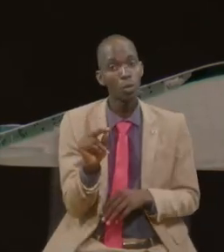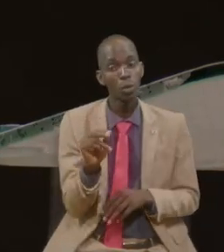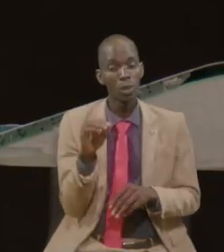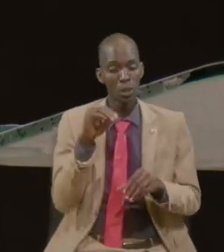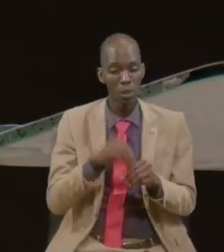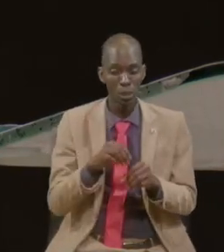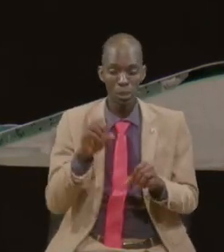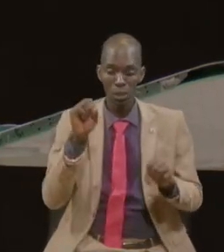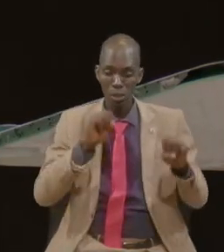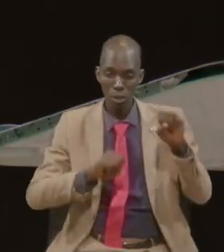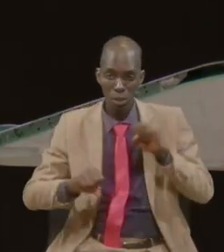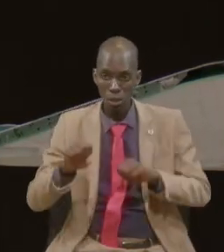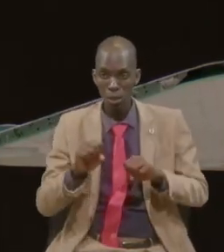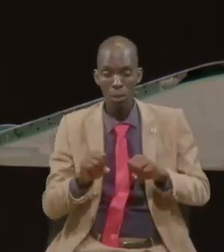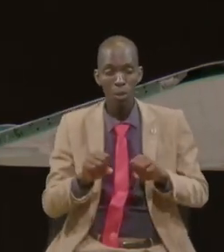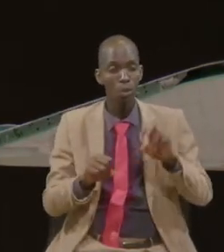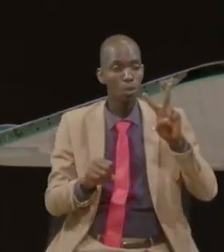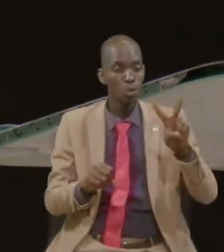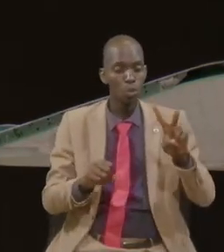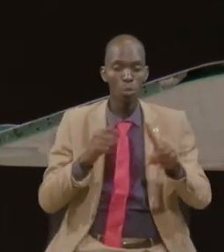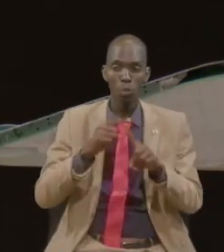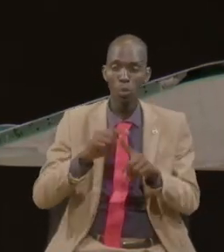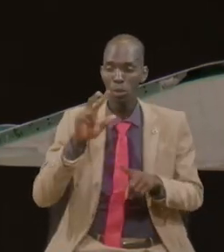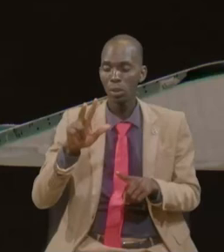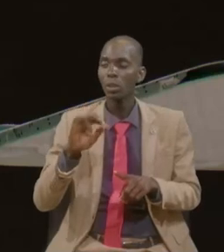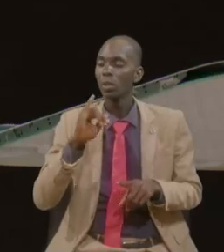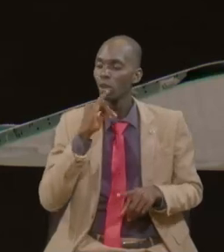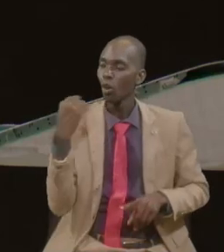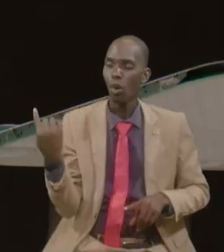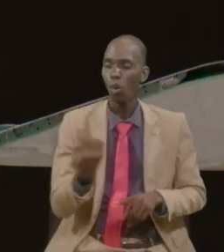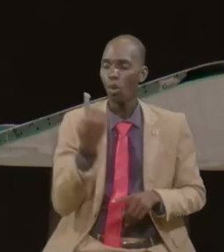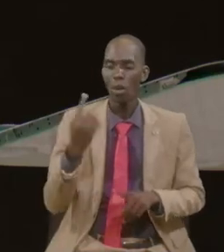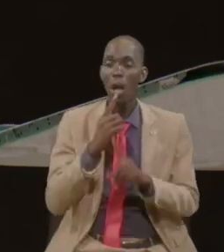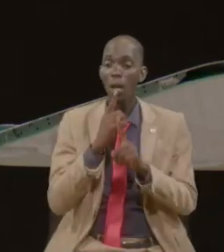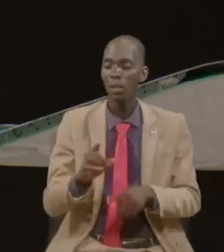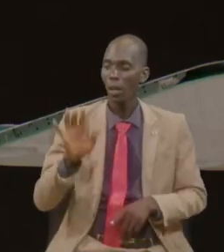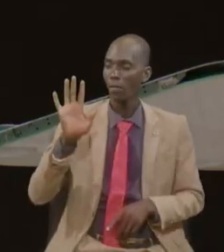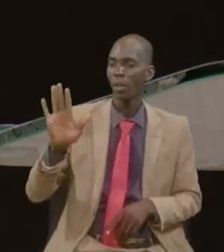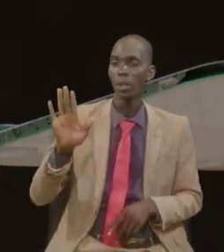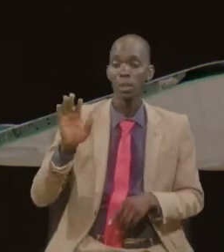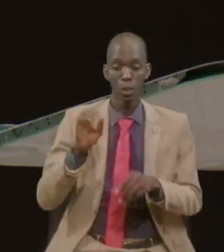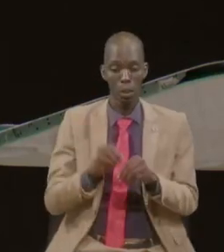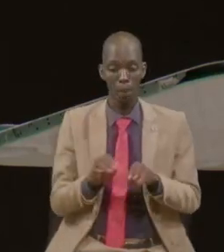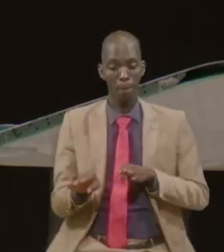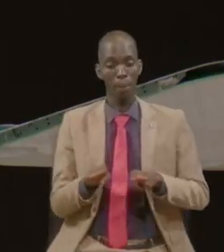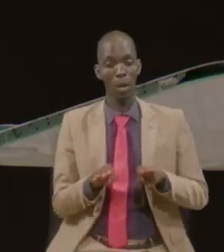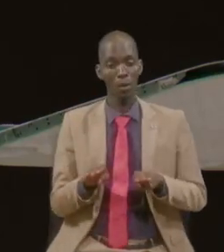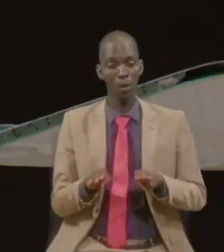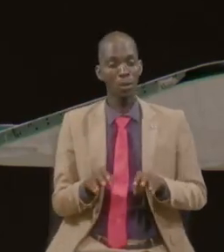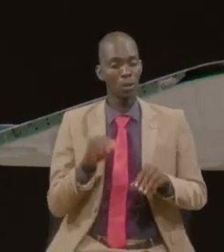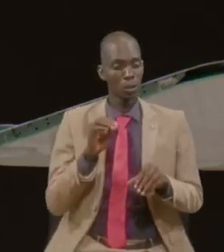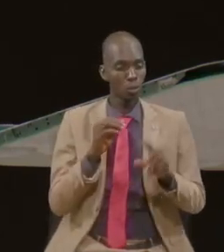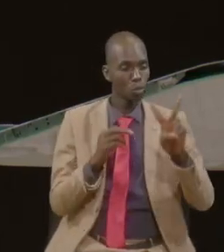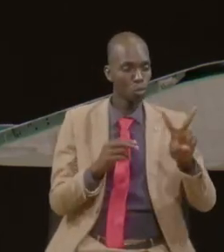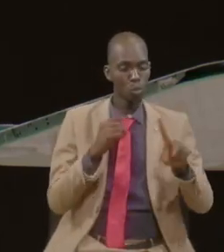En science, 2 plus 3 donne 5. Dans le